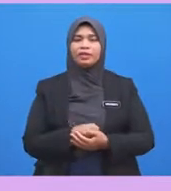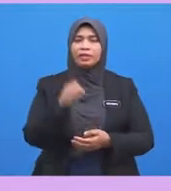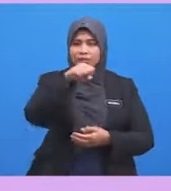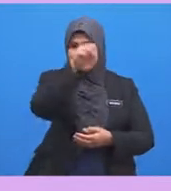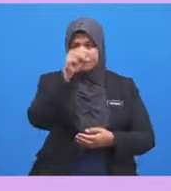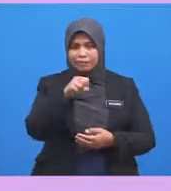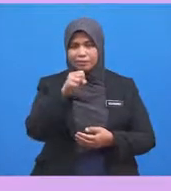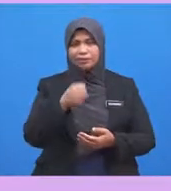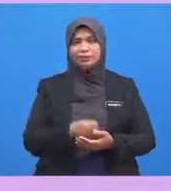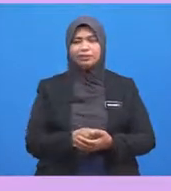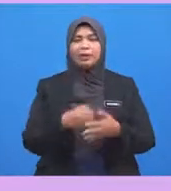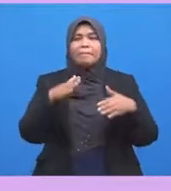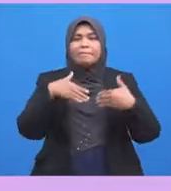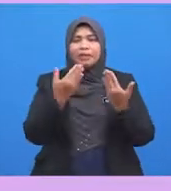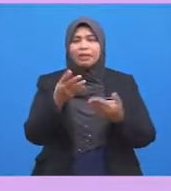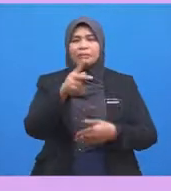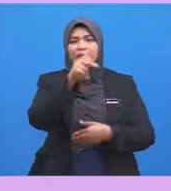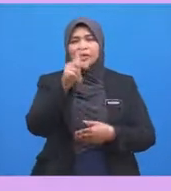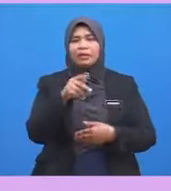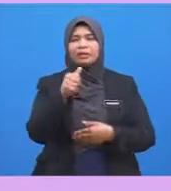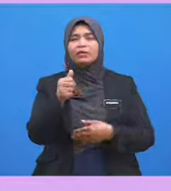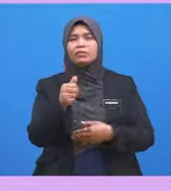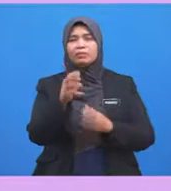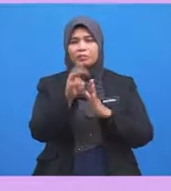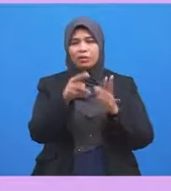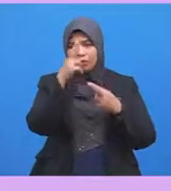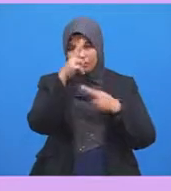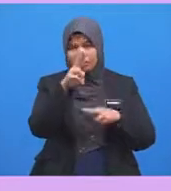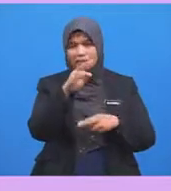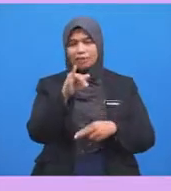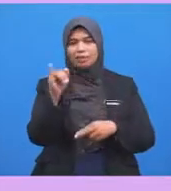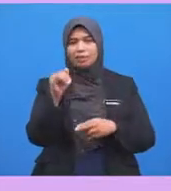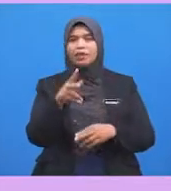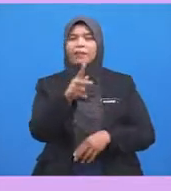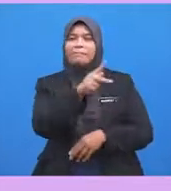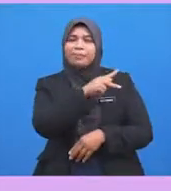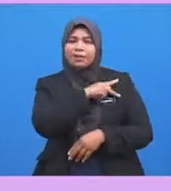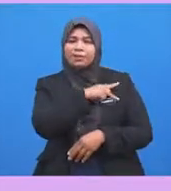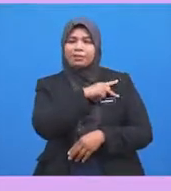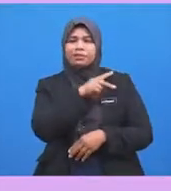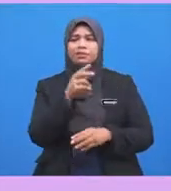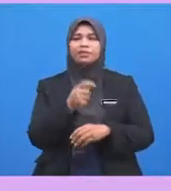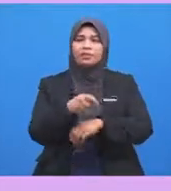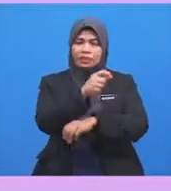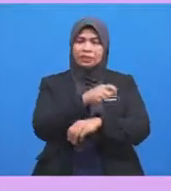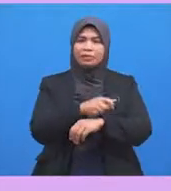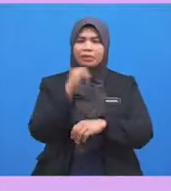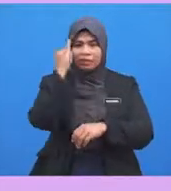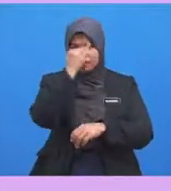begini. Bagaimanakah kamu menghormati pengerusi Taman Indah